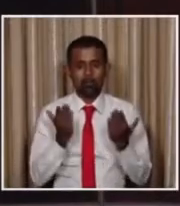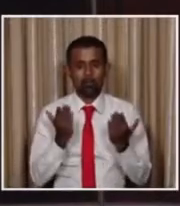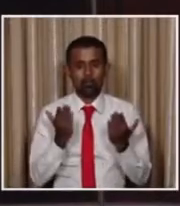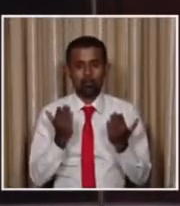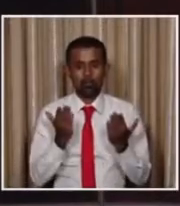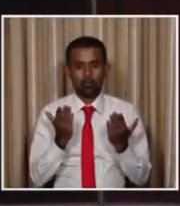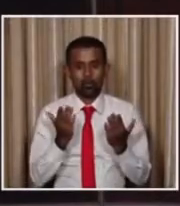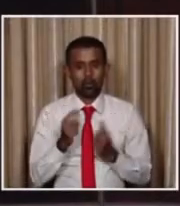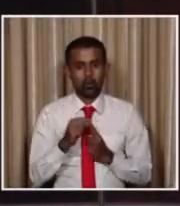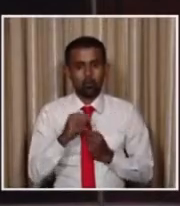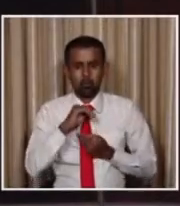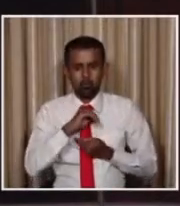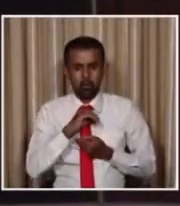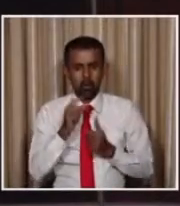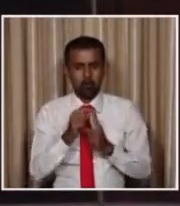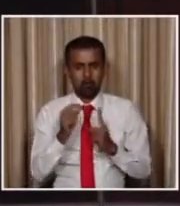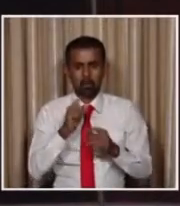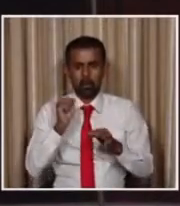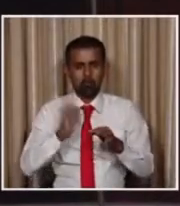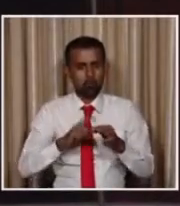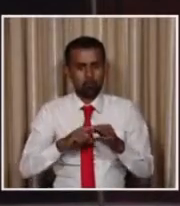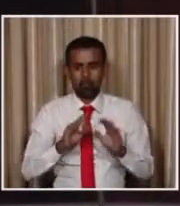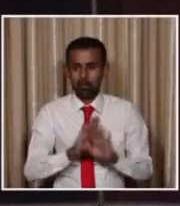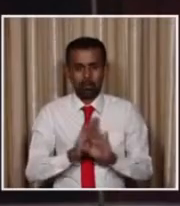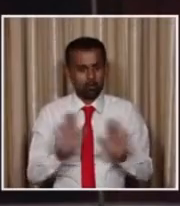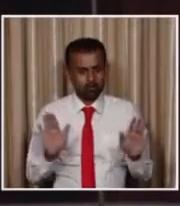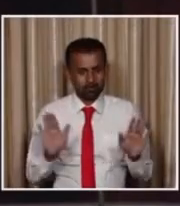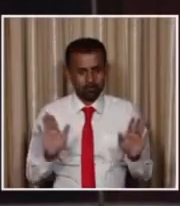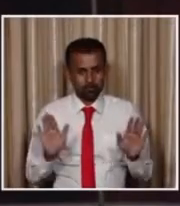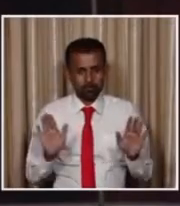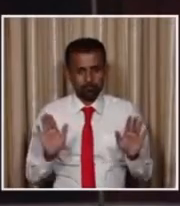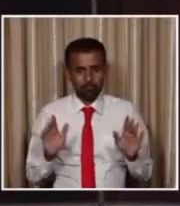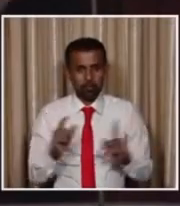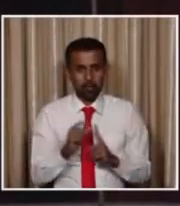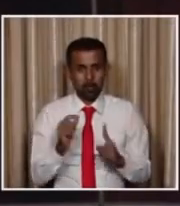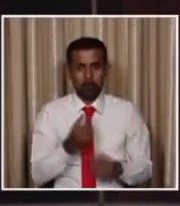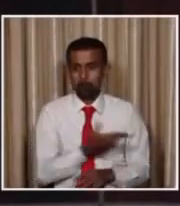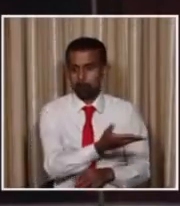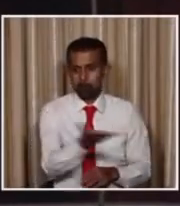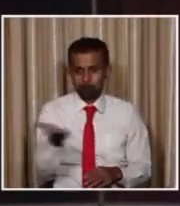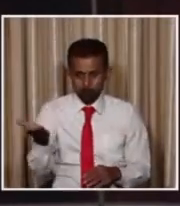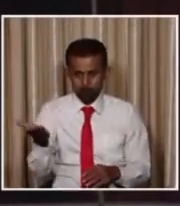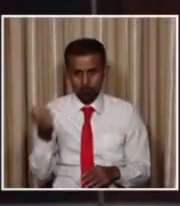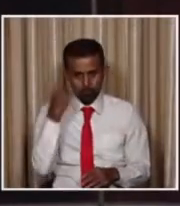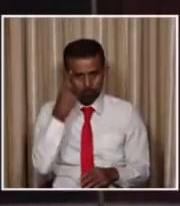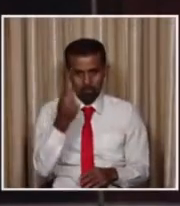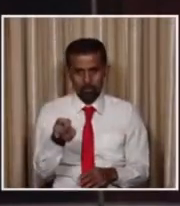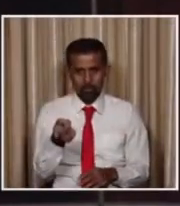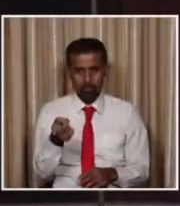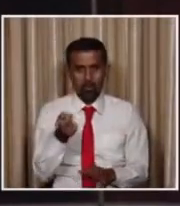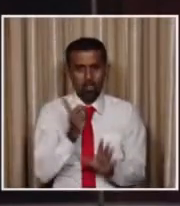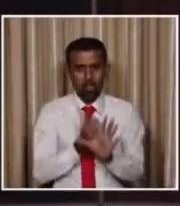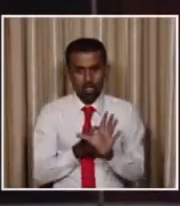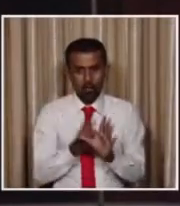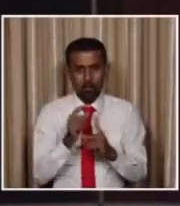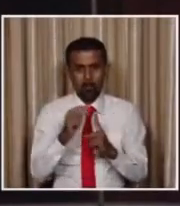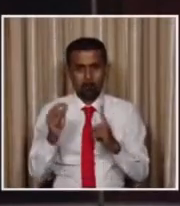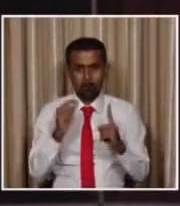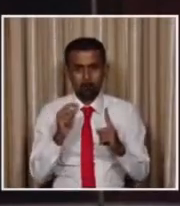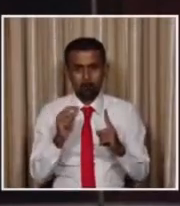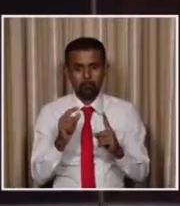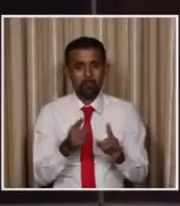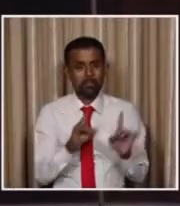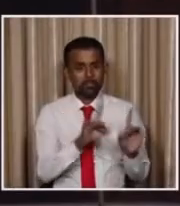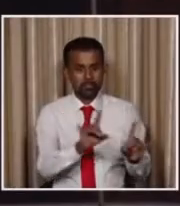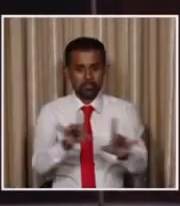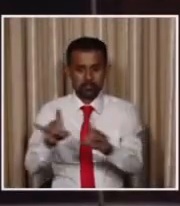ඒව පෞද්ගලිකව මන්ත්‍රීවරුන්ගේ ප්‍රශ්න නෙවෙයි සභාපතිතුමනි මේ පාර්ලිමේන්තුවේ කවුරු හරි හිතනවා නම් හැම මන්ත්‍රීවරයාටම සම